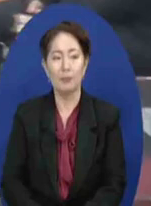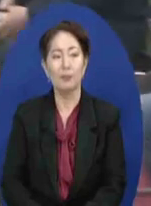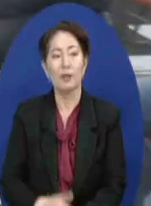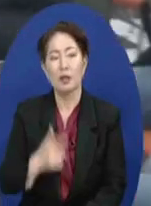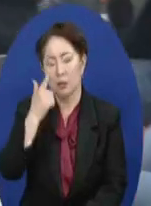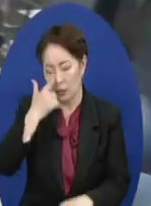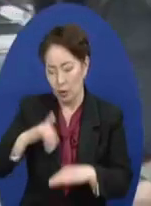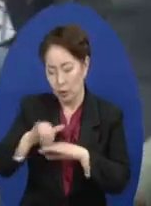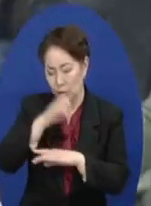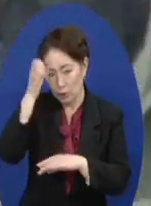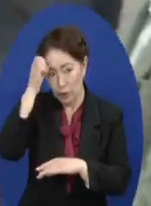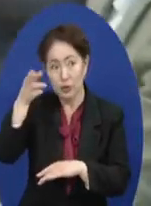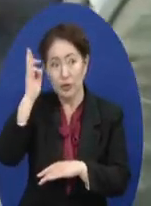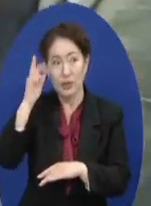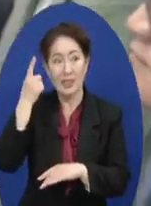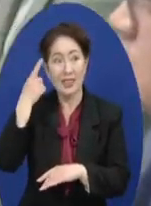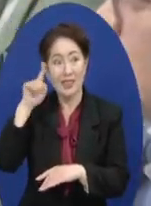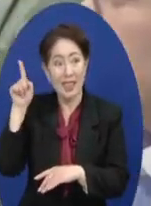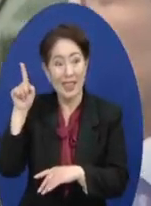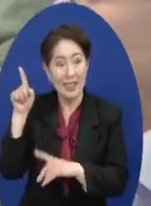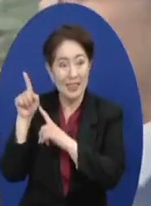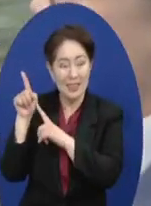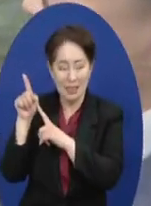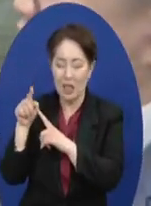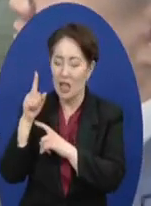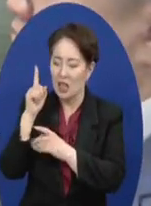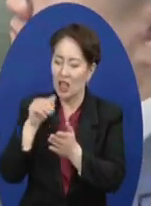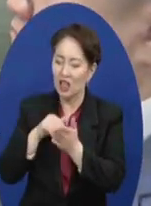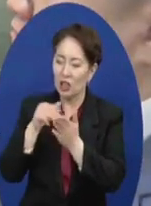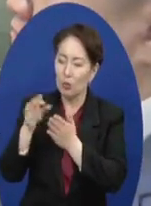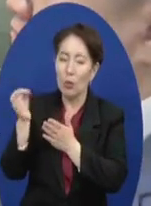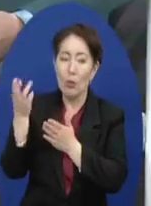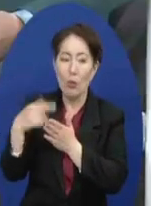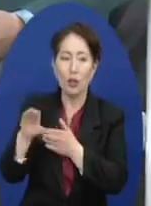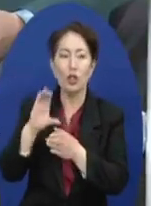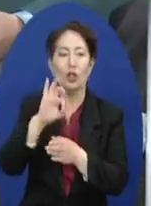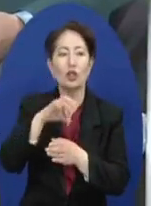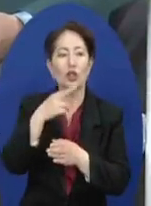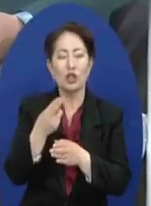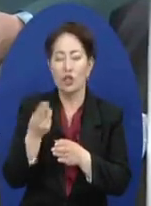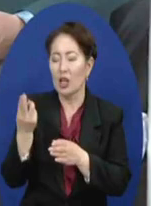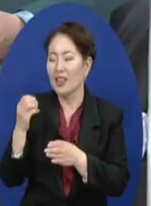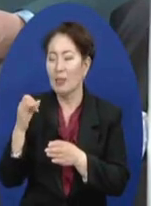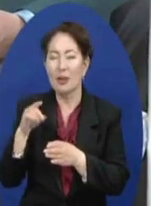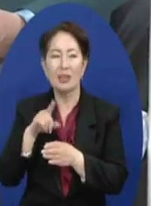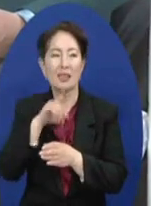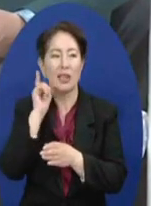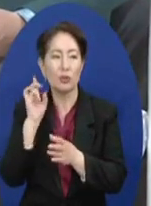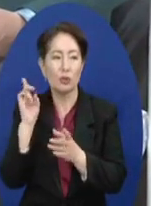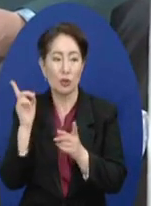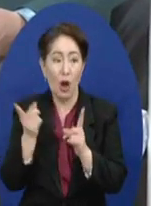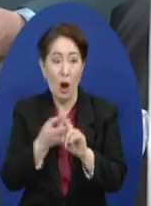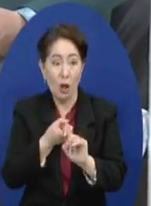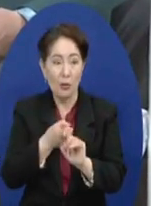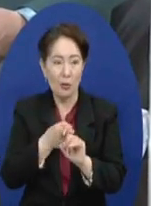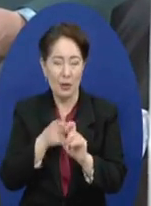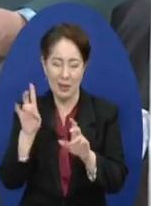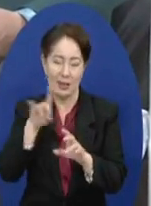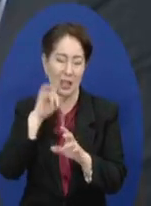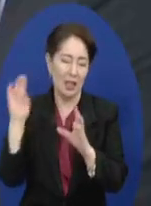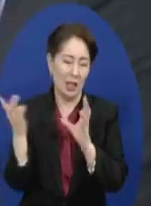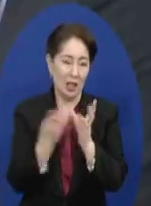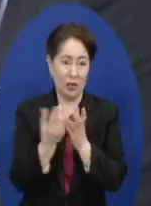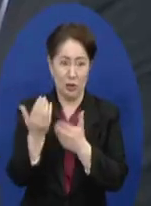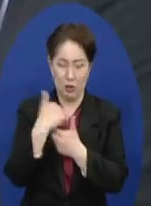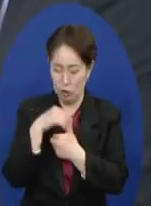Монгол улсын ерөнхийлөгчийн санаачилсан Тэрбум Мод үндэсний хөдөлгөөнд Социал-демократ Монголын залуучуудын холбооны залуус нэгдлээ. Тус